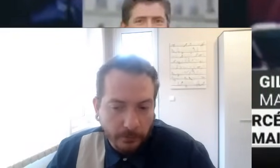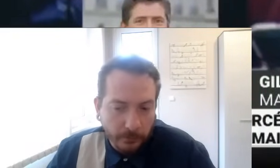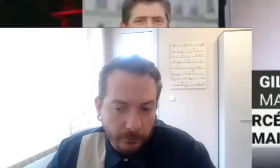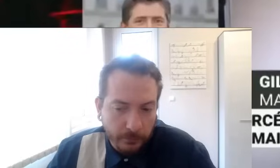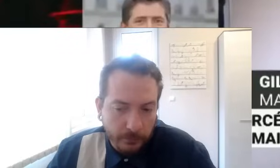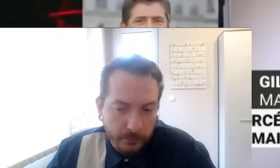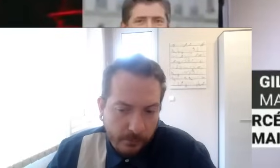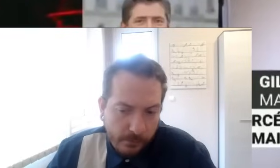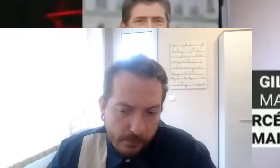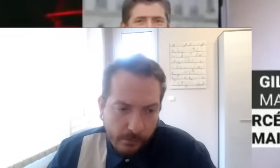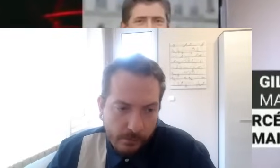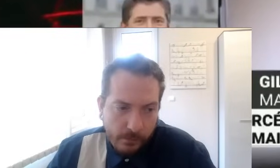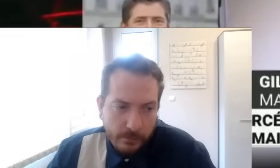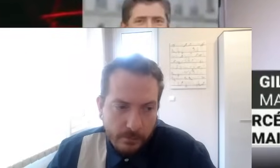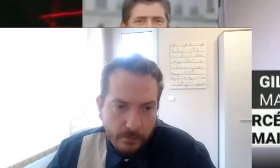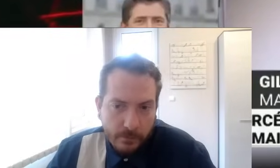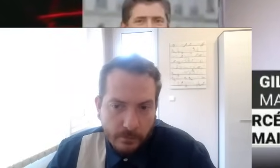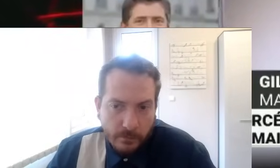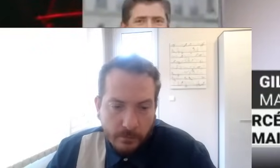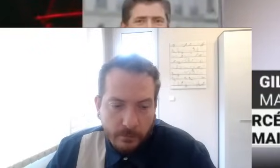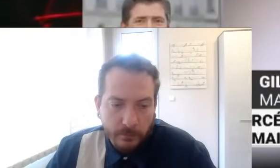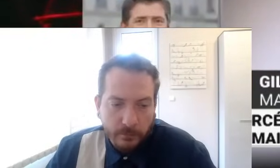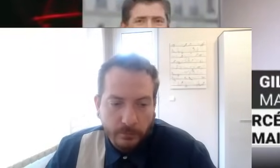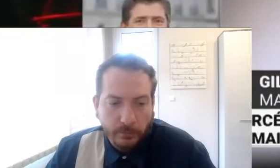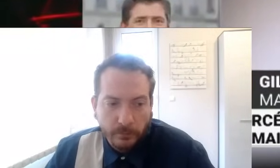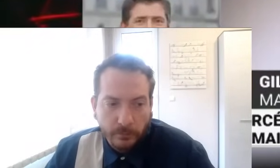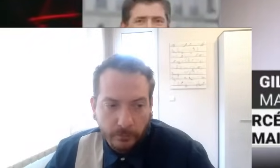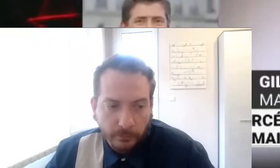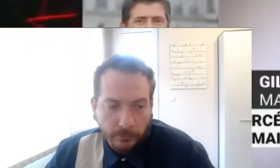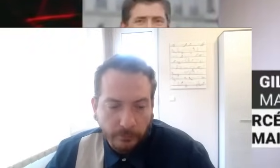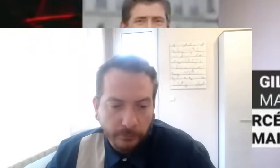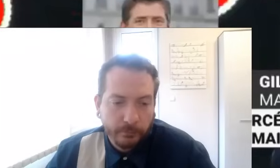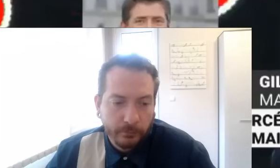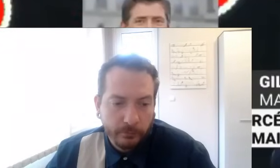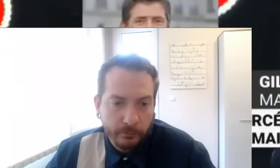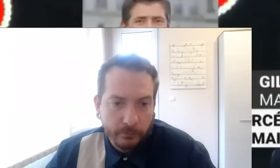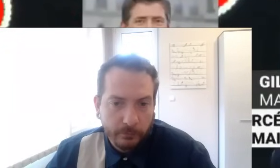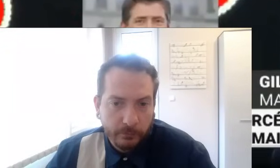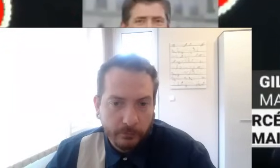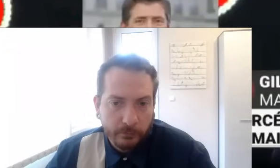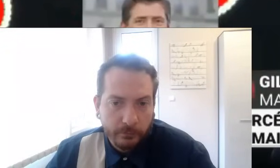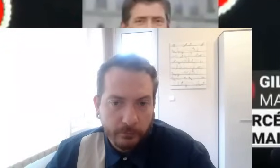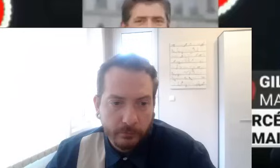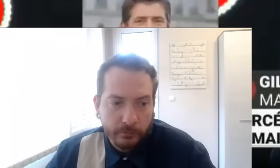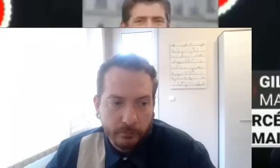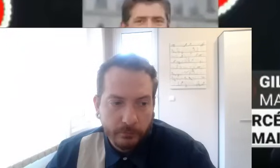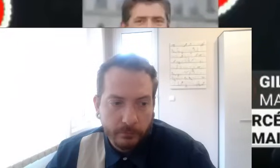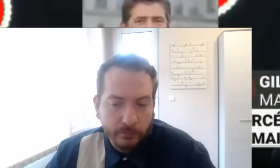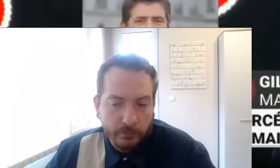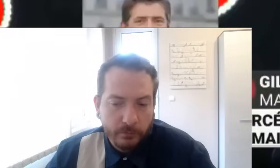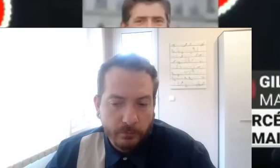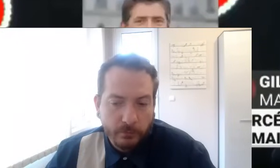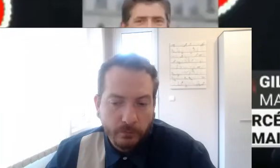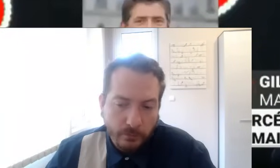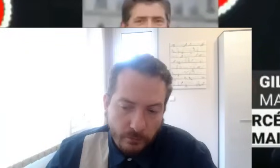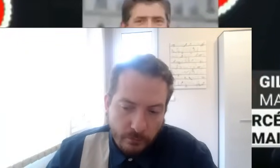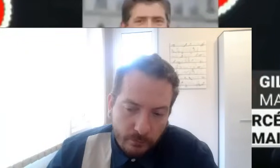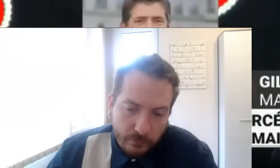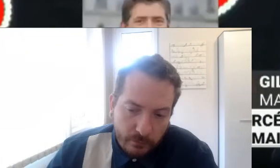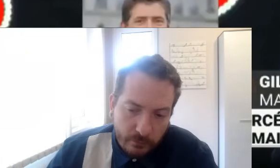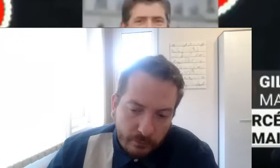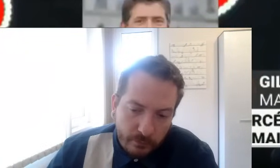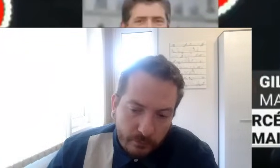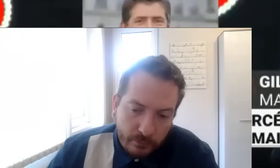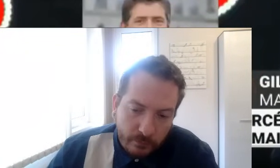déjà difficile, ceux qu'on a identifiés et qu'on suit. Alors ceux qu'on nous amène sans savoir quel est leur profil et qu'on nous pose comme ça dans un hôtel